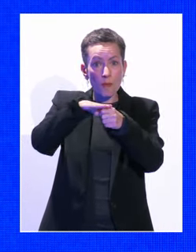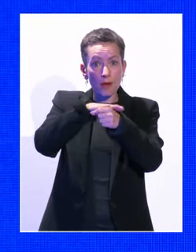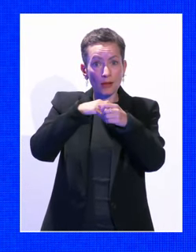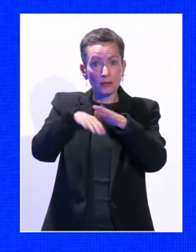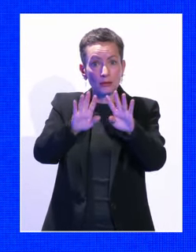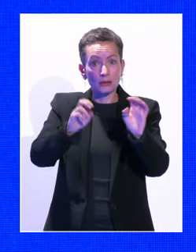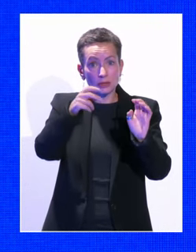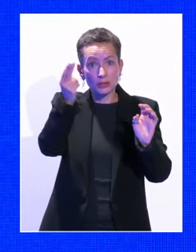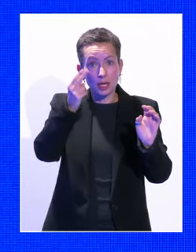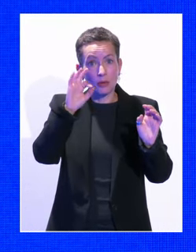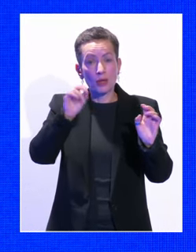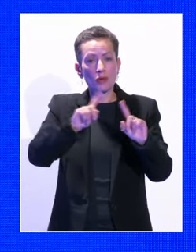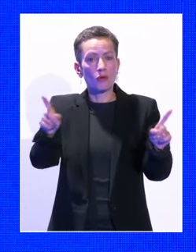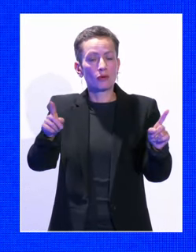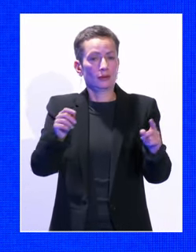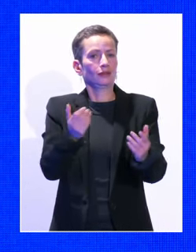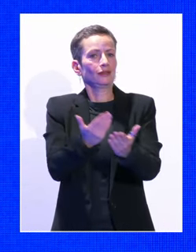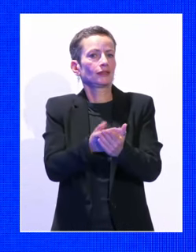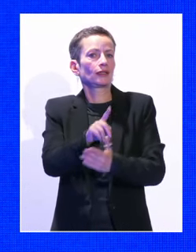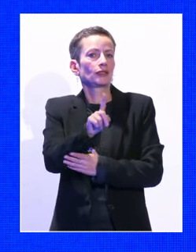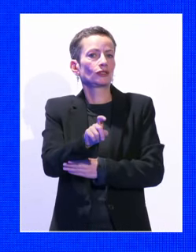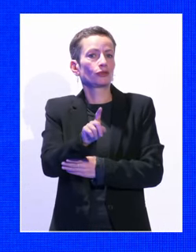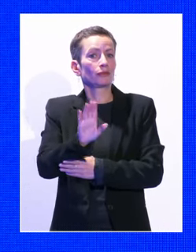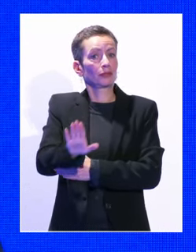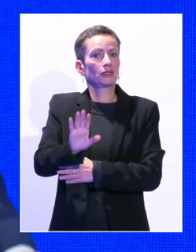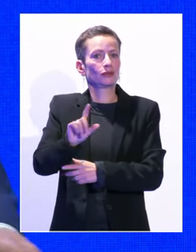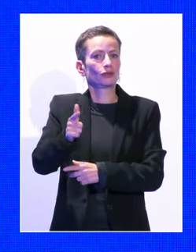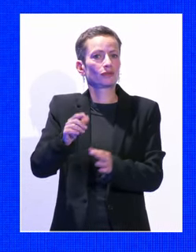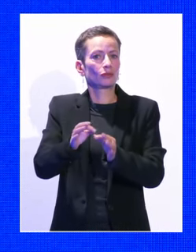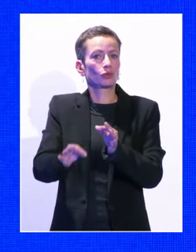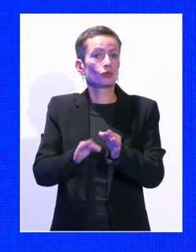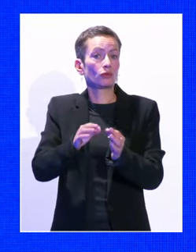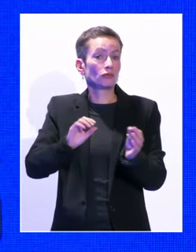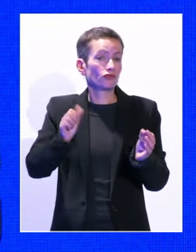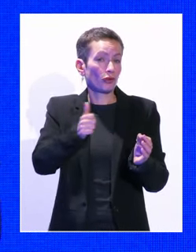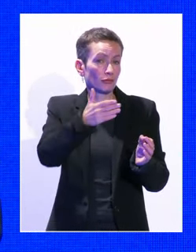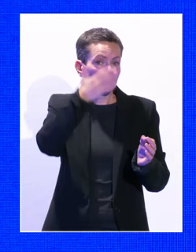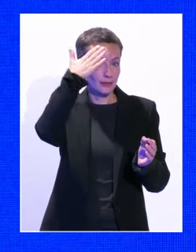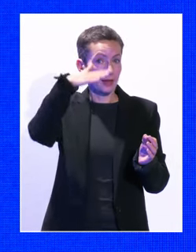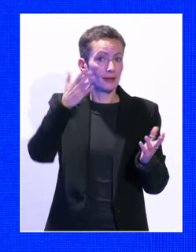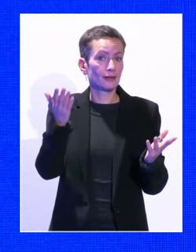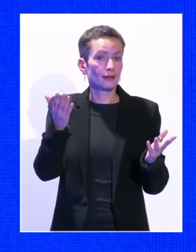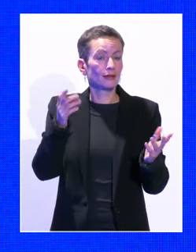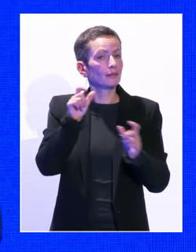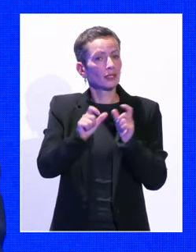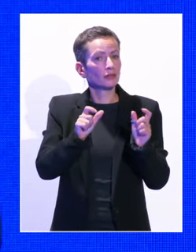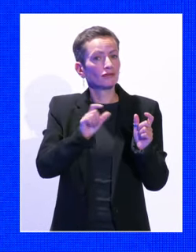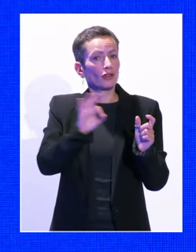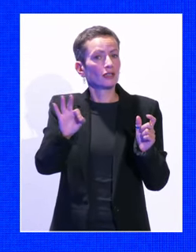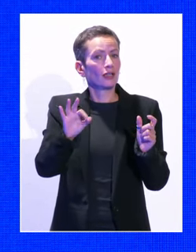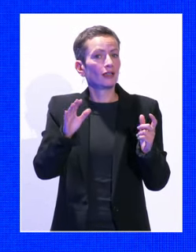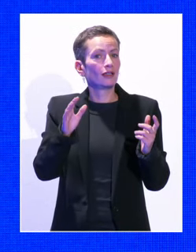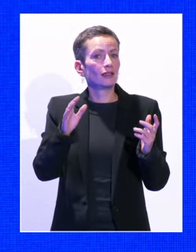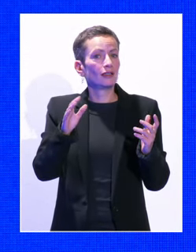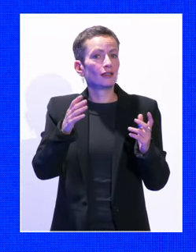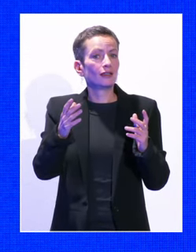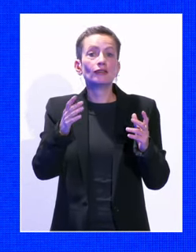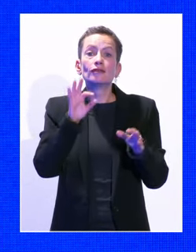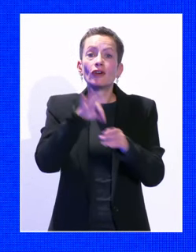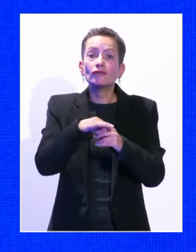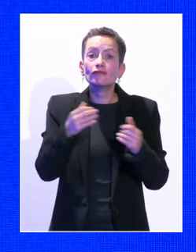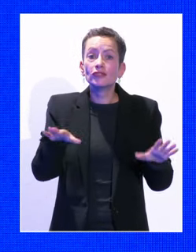sièges? C'était cela la question du deuxième tour. Chacun d'entre nous le sait, et chacun des Français qui a